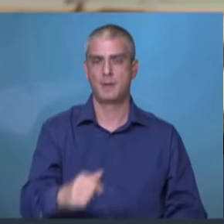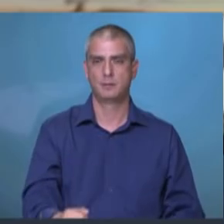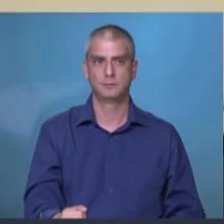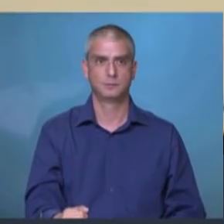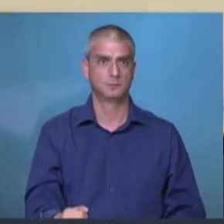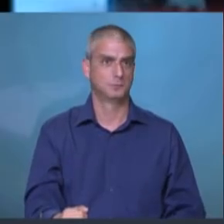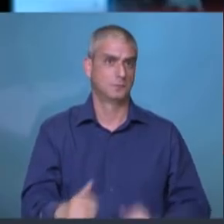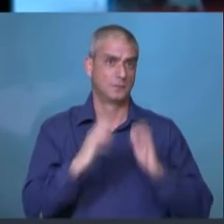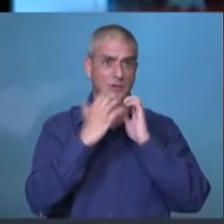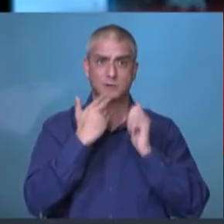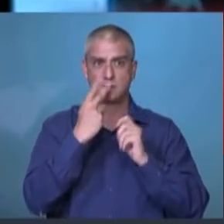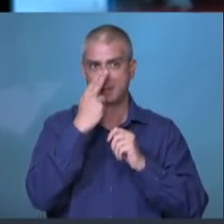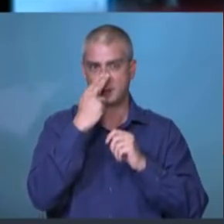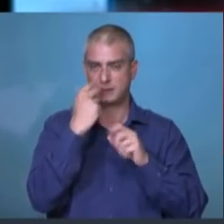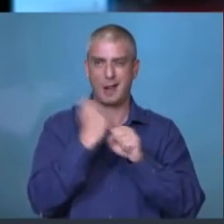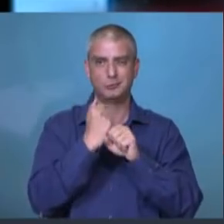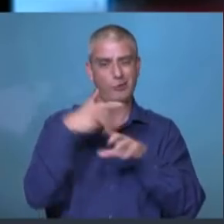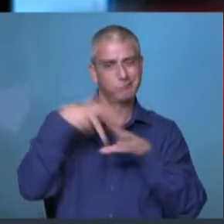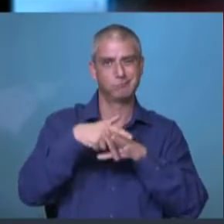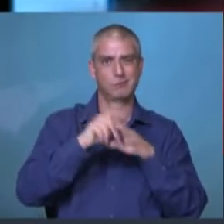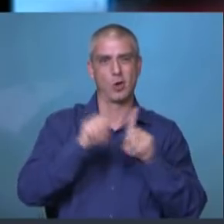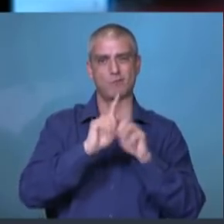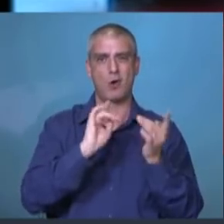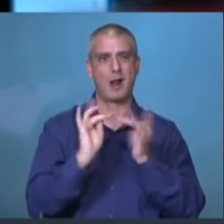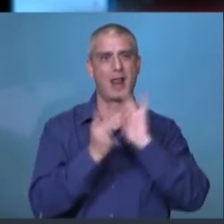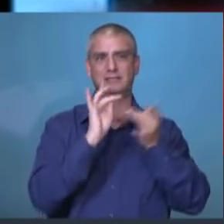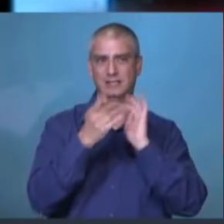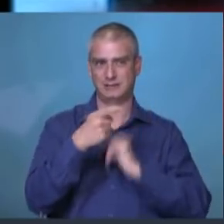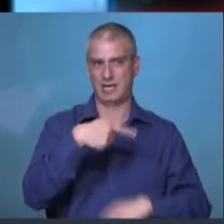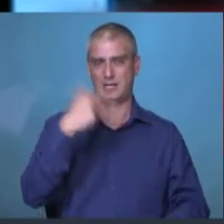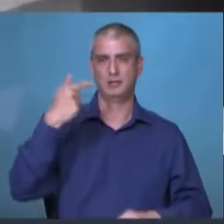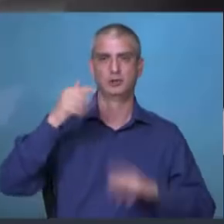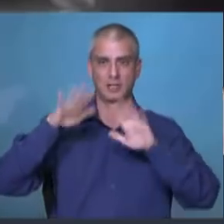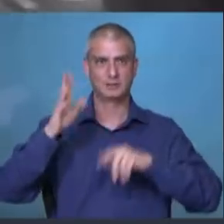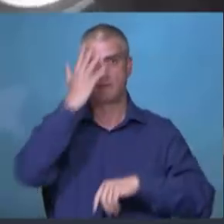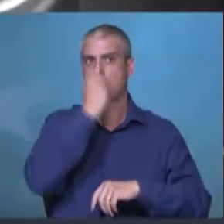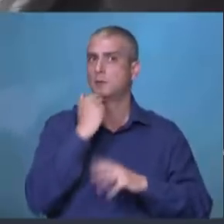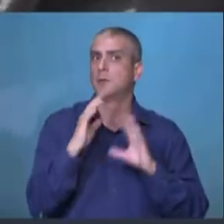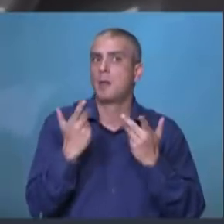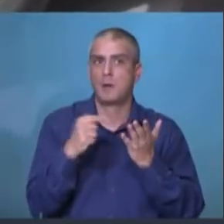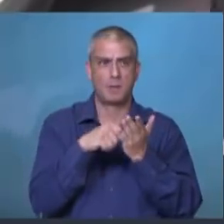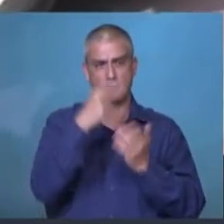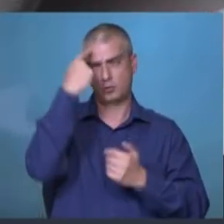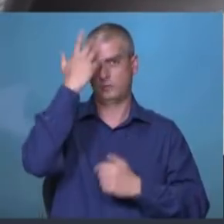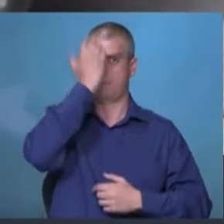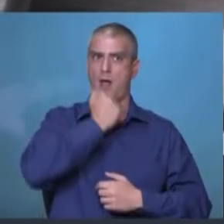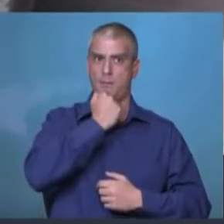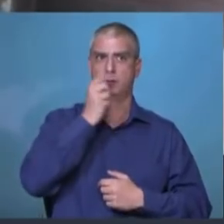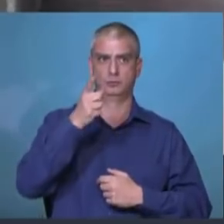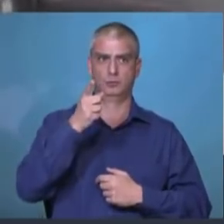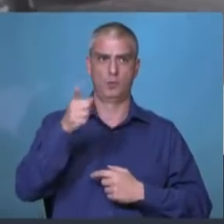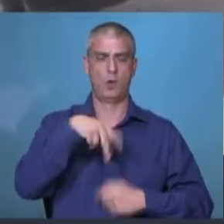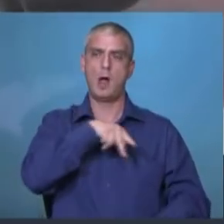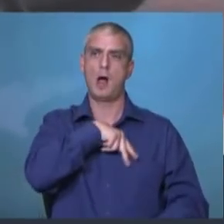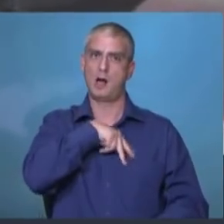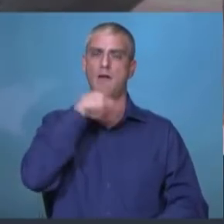العالم الاسرائيلي يحاول دائما ان يضرب اسفين في العلاقه بين الجهاد وحركه حماس لانه يعتبر حركه حماس تسيطر